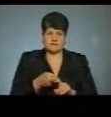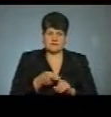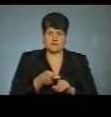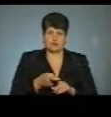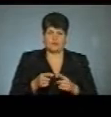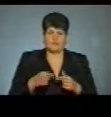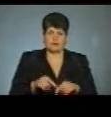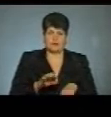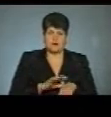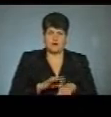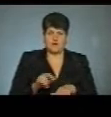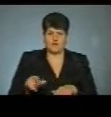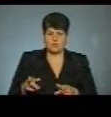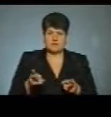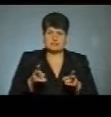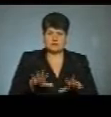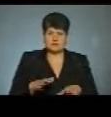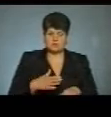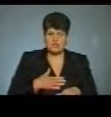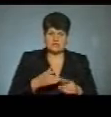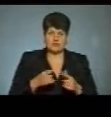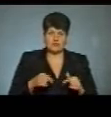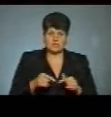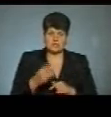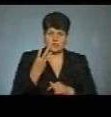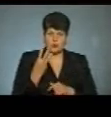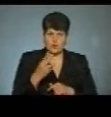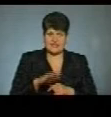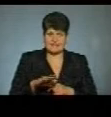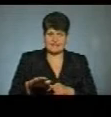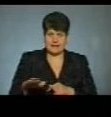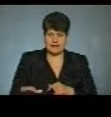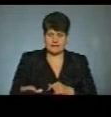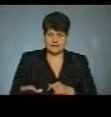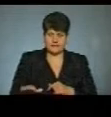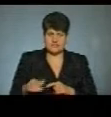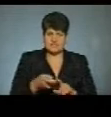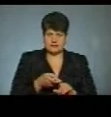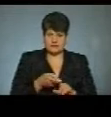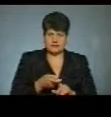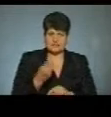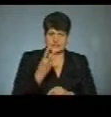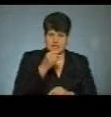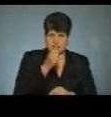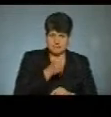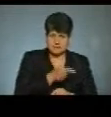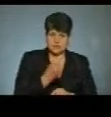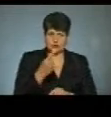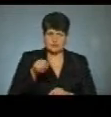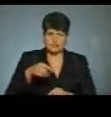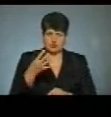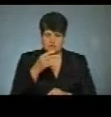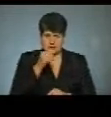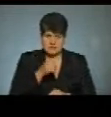хворими. Залишається в нас в відділенні 3 дітей з ковід-інфекцією віком 3 місяці, 1,4